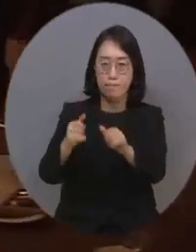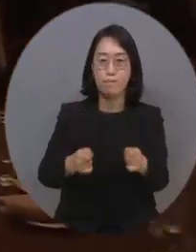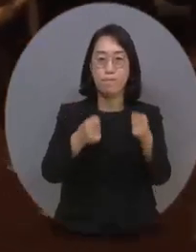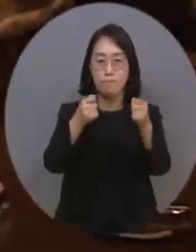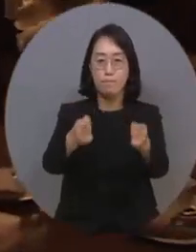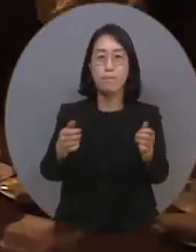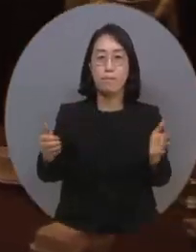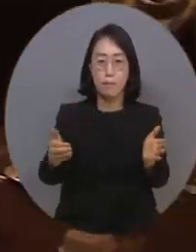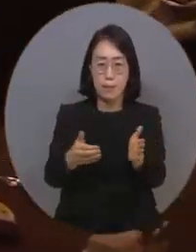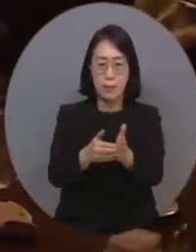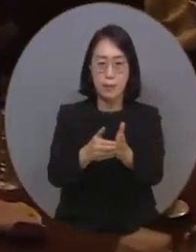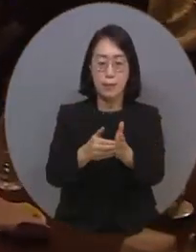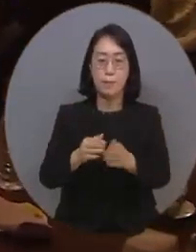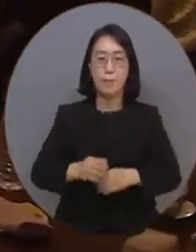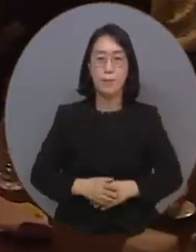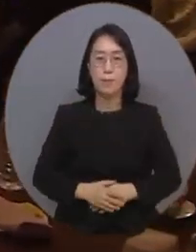소요됐습니다